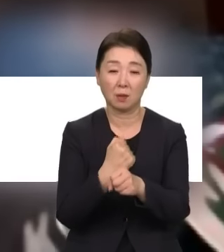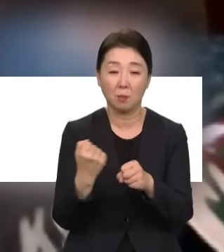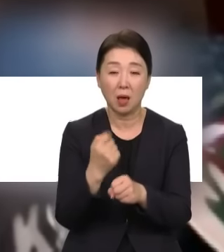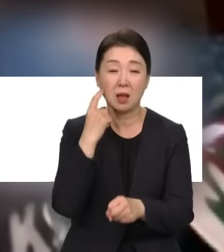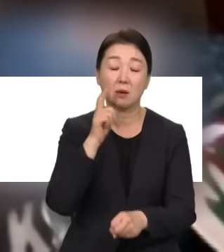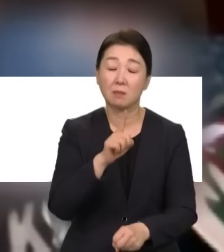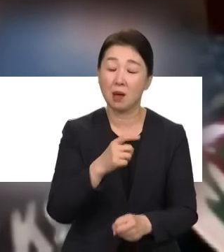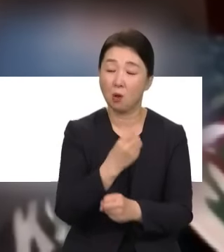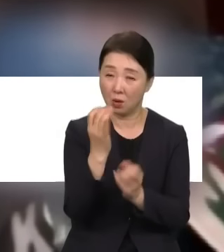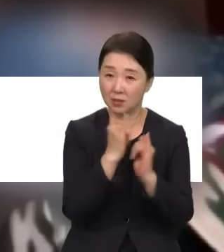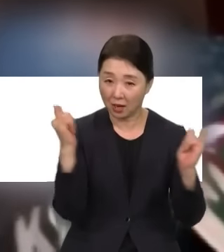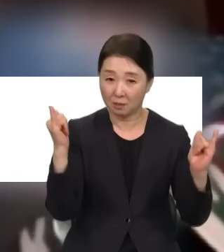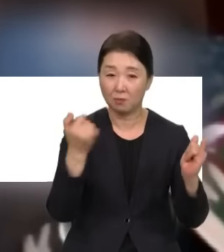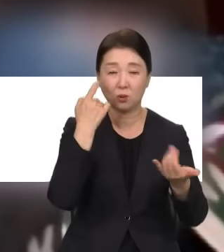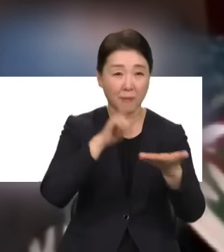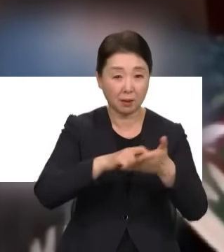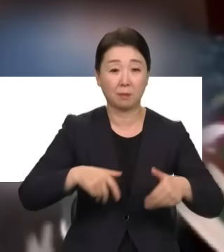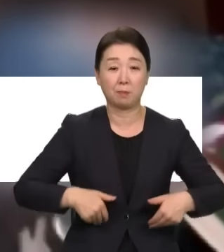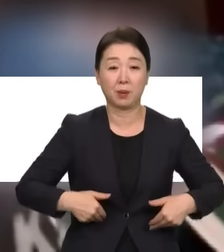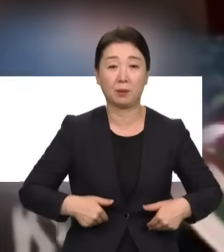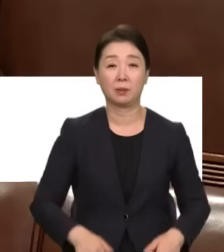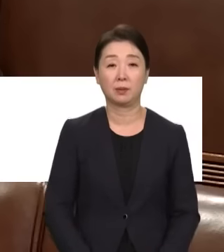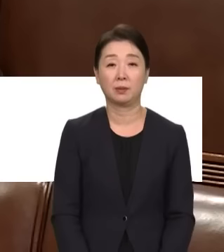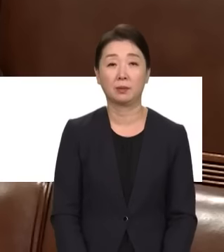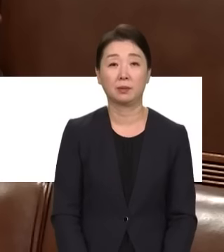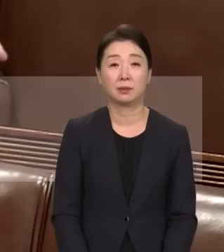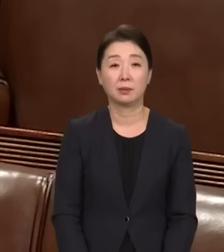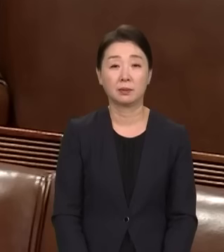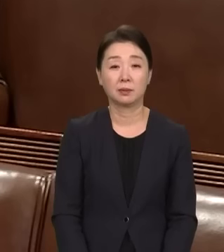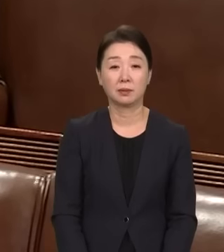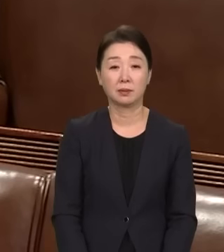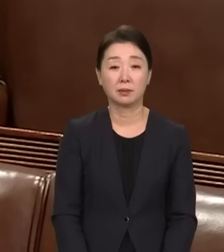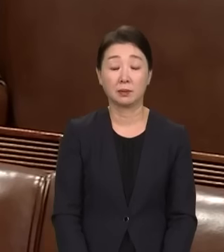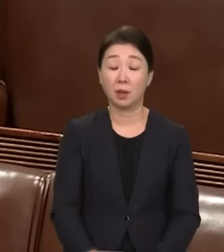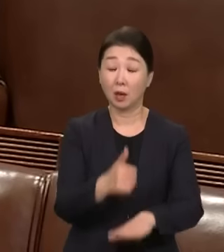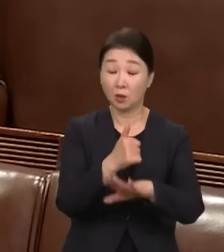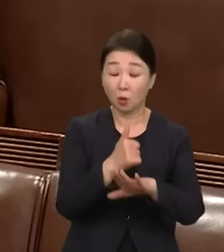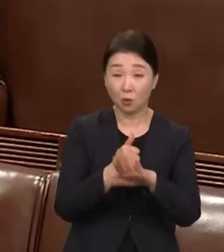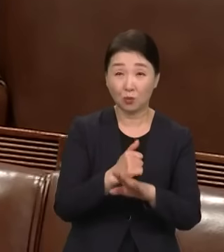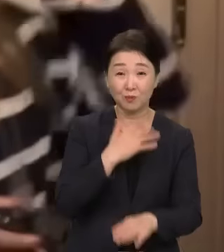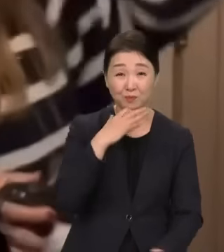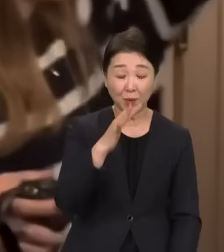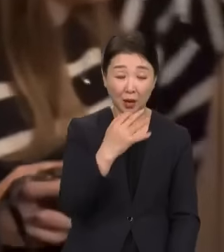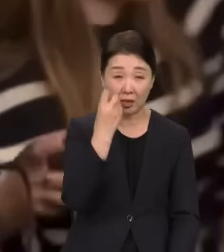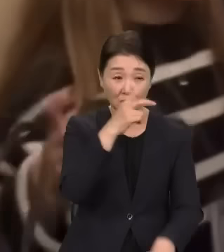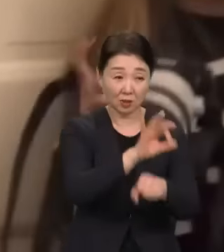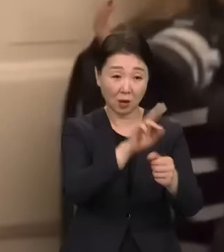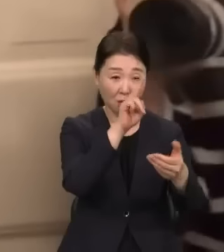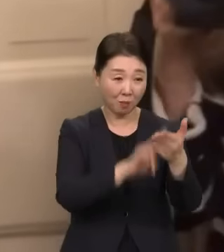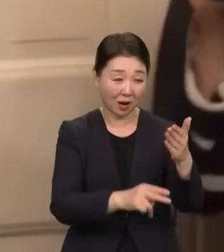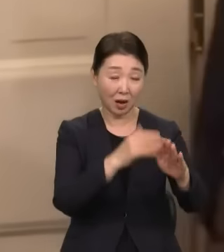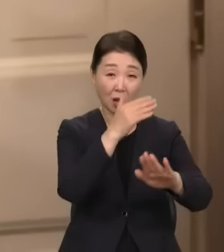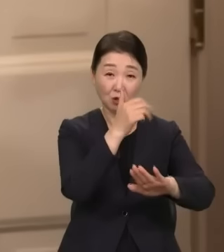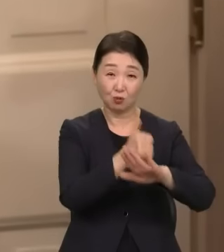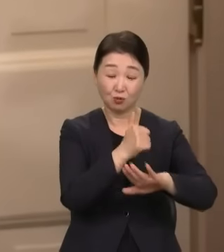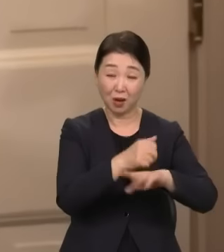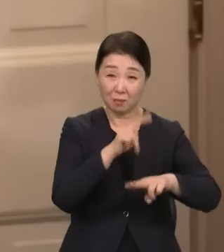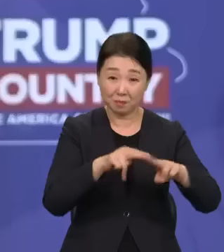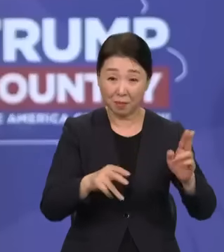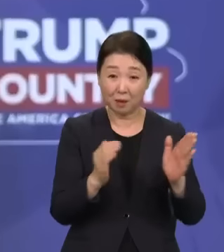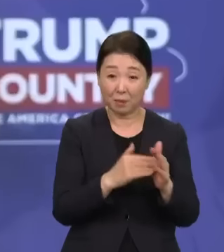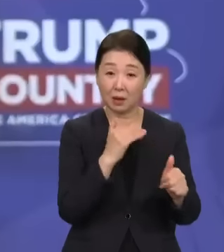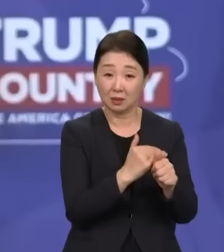American citizens who helped Joe Biden rig presidential elections. 이런 이력 탓에 미성년자 성매매 의혹으로 중도난마한 맥길스